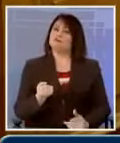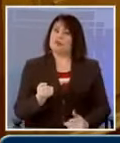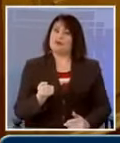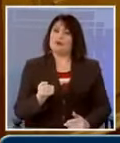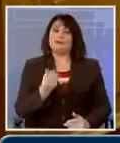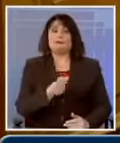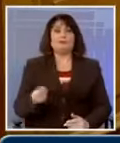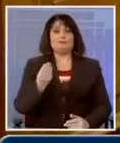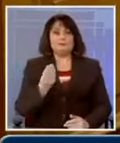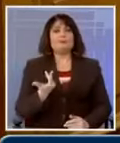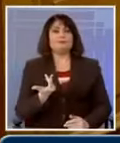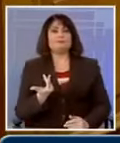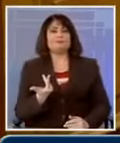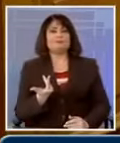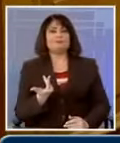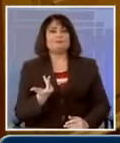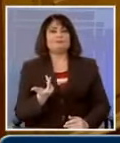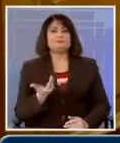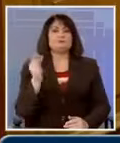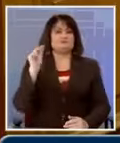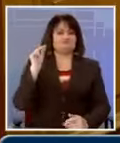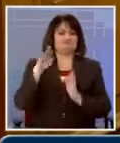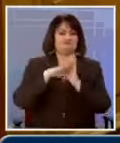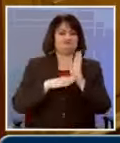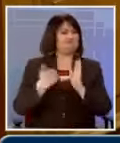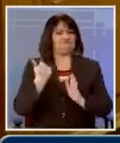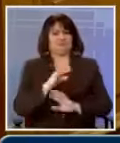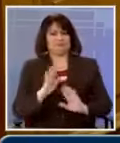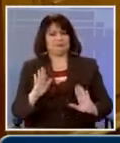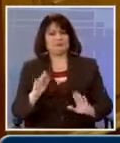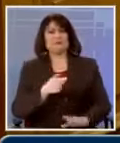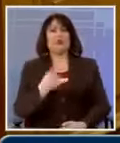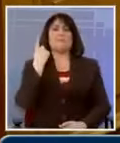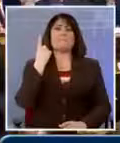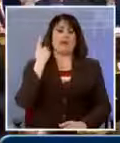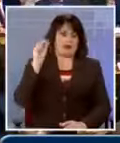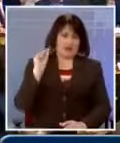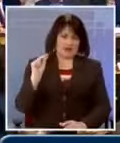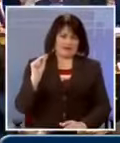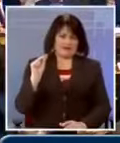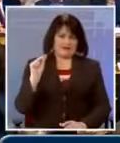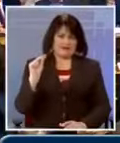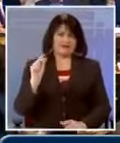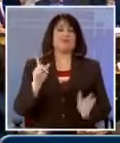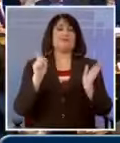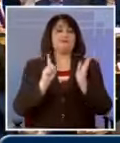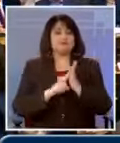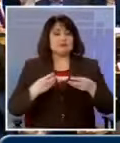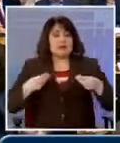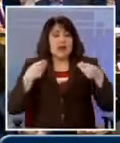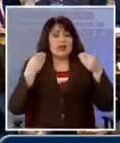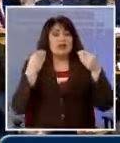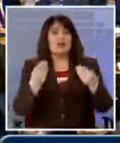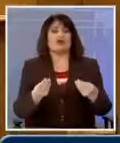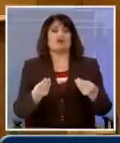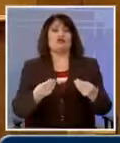κυρίως όμως γιατί δεν έχουμε δεσμεύσεις παρά μονάχα μία, να υπηρετήσουμε το συμφέρον του λαού